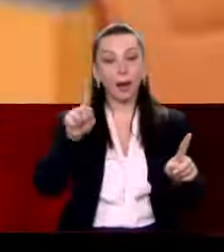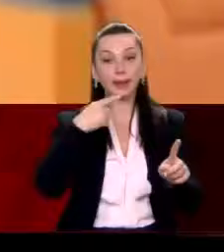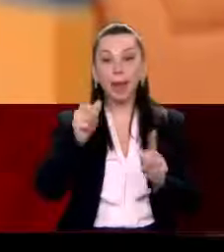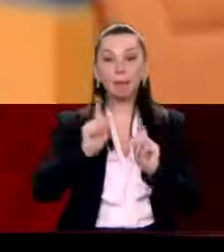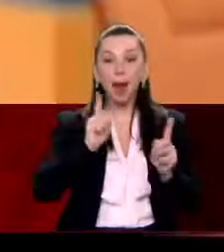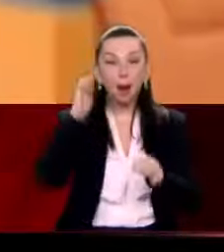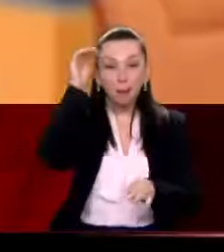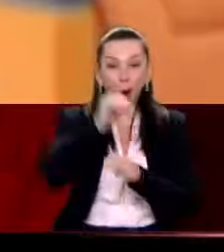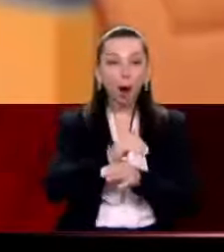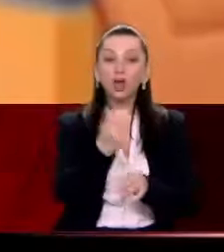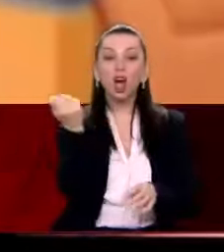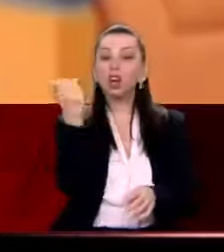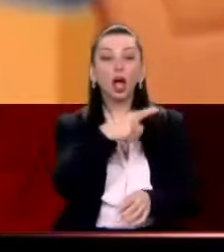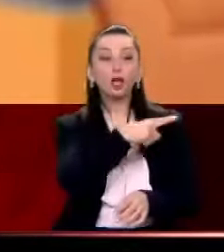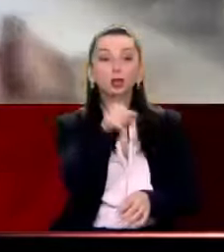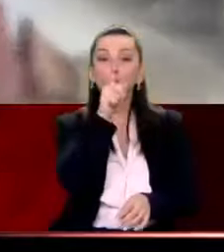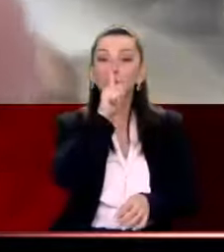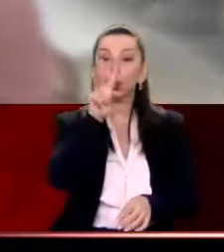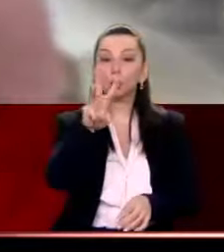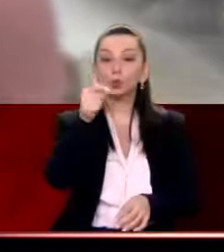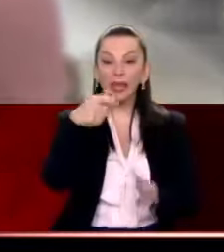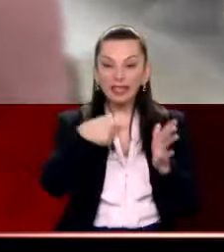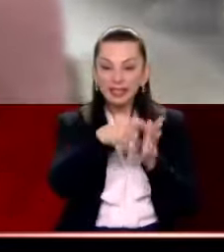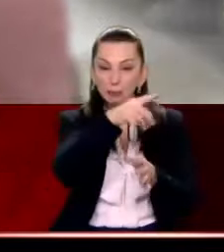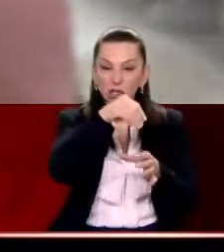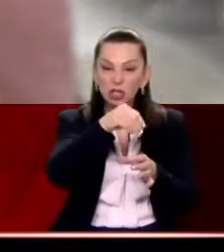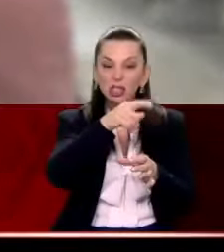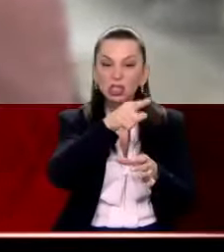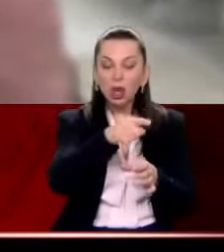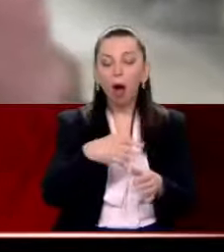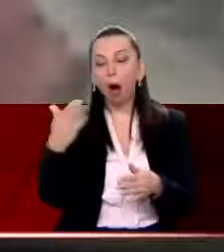davada mağdur sayısına göre yani 136 isim için ayrı ayrı ceza talep etti.